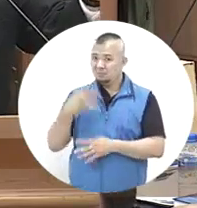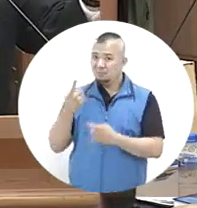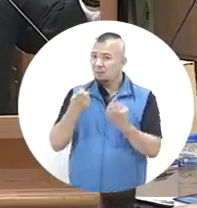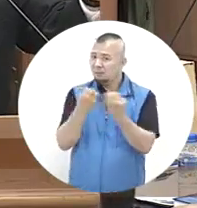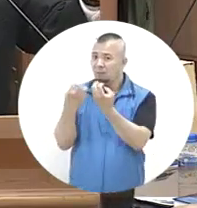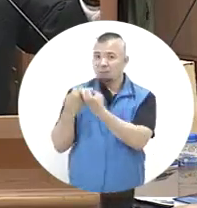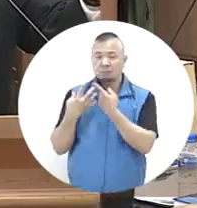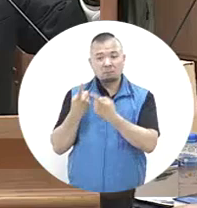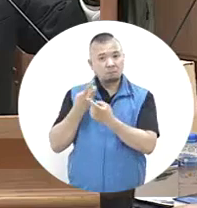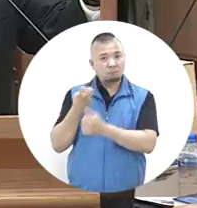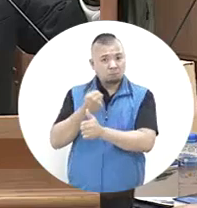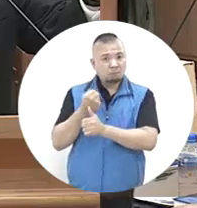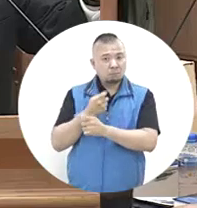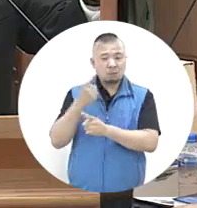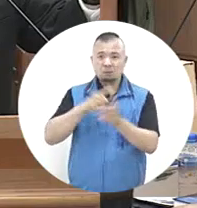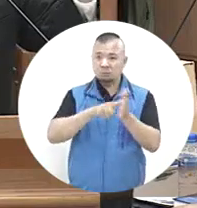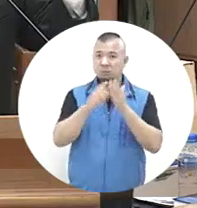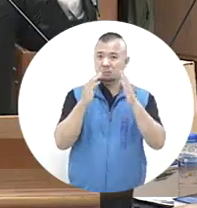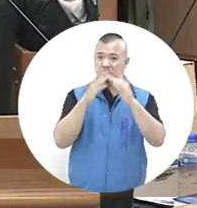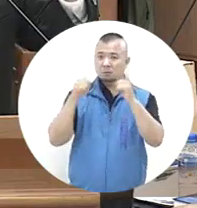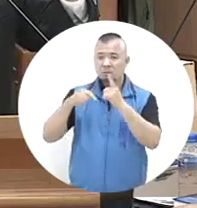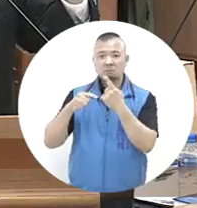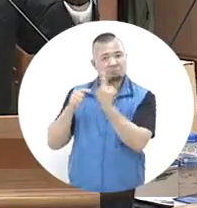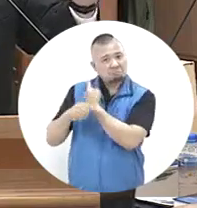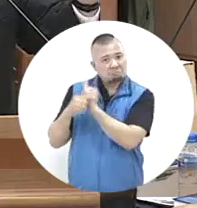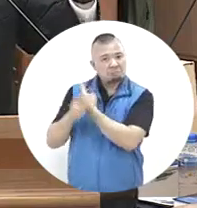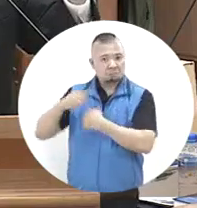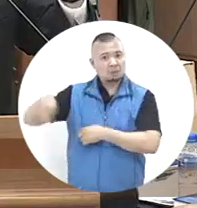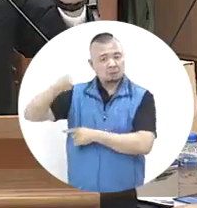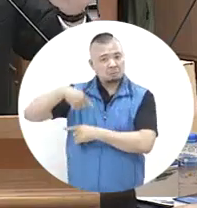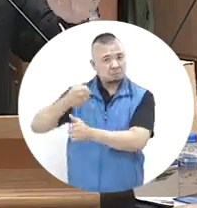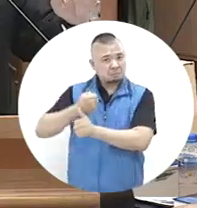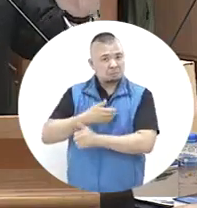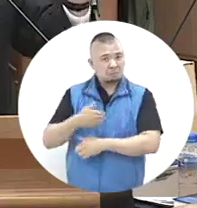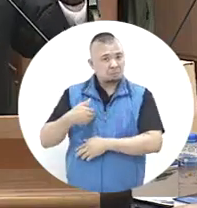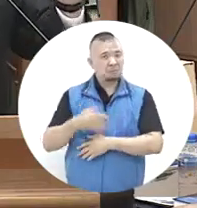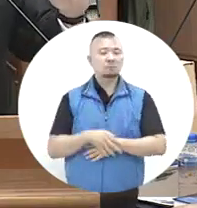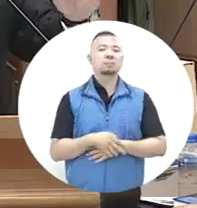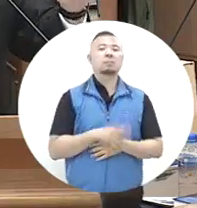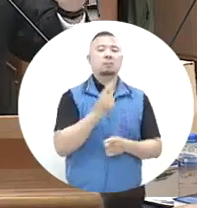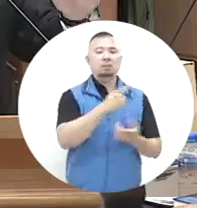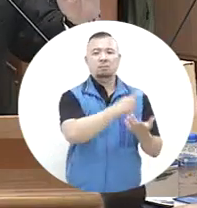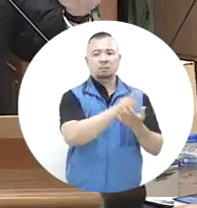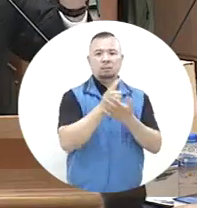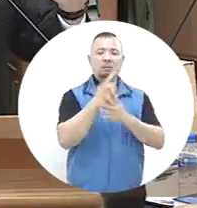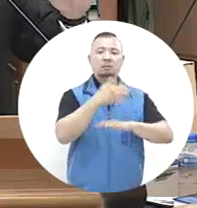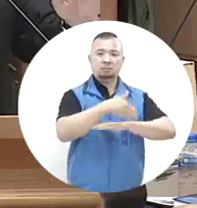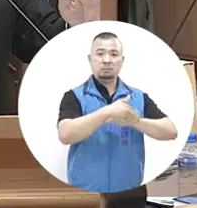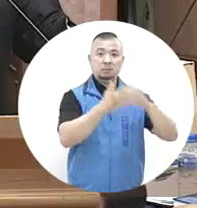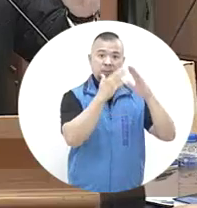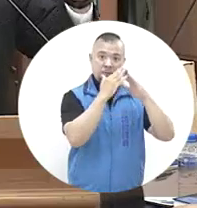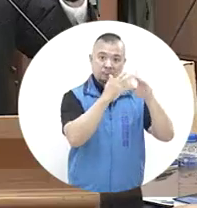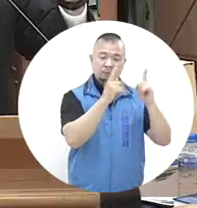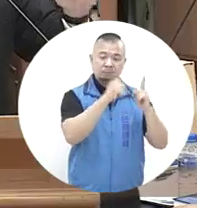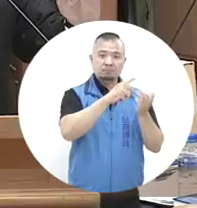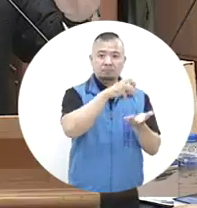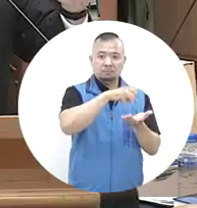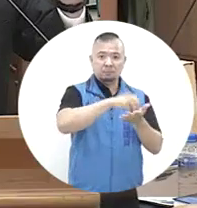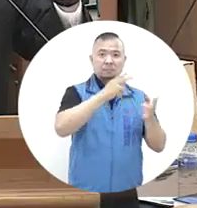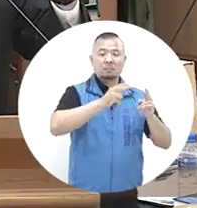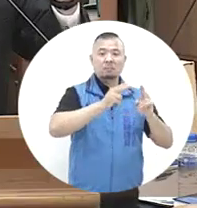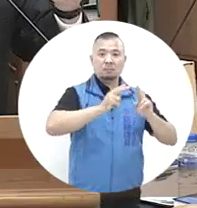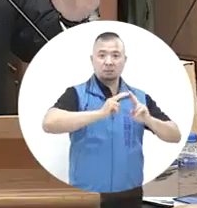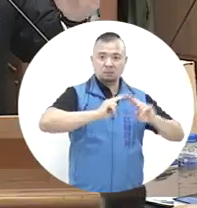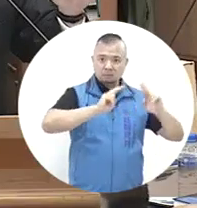是专家学者能够控制的吗？我想请问一下。 所以每一个地方要去选核电的场所，它必须